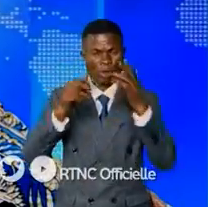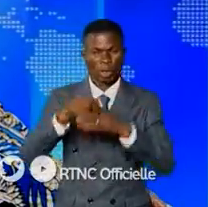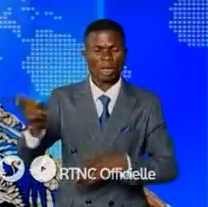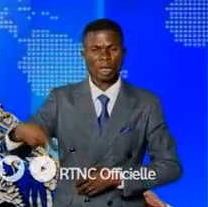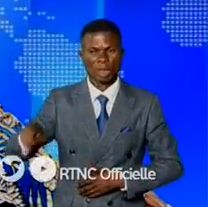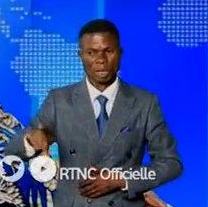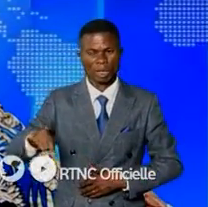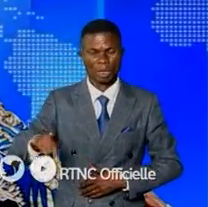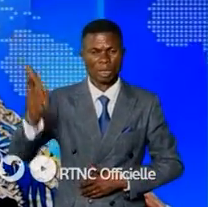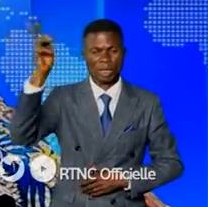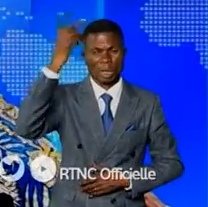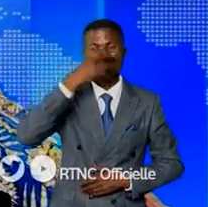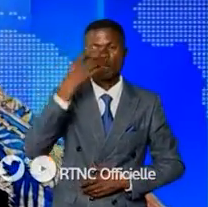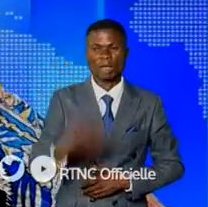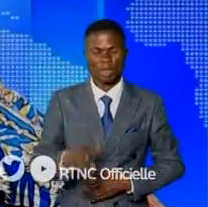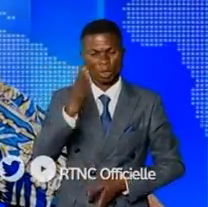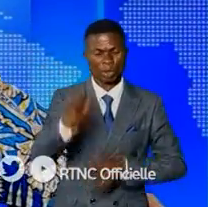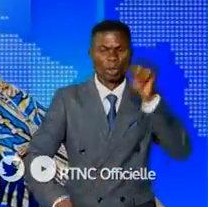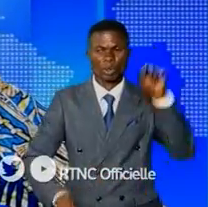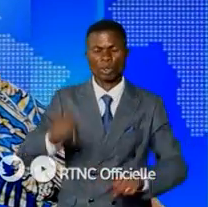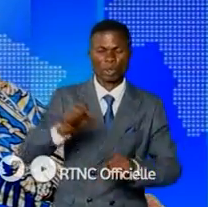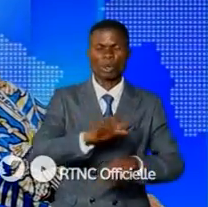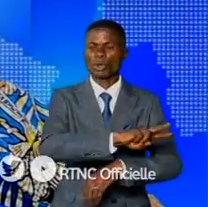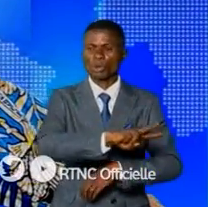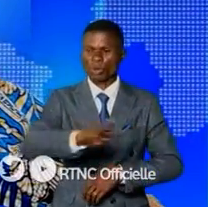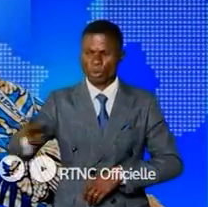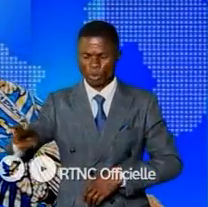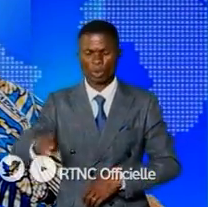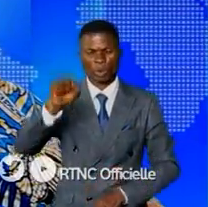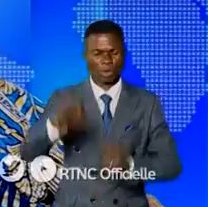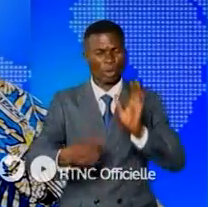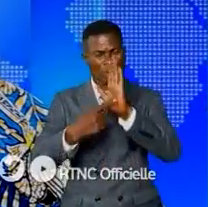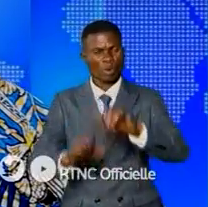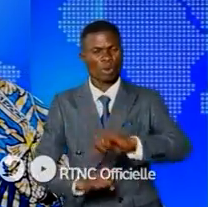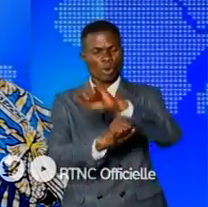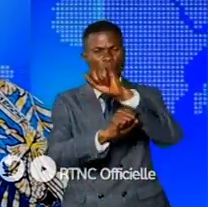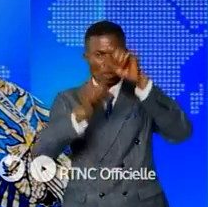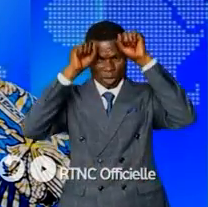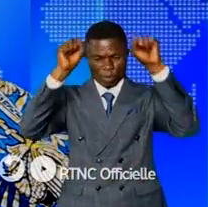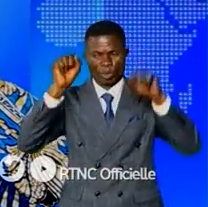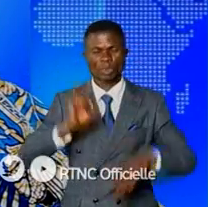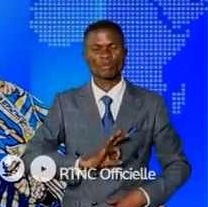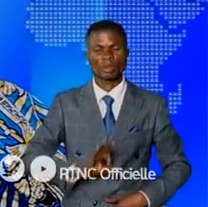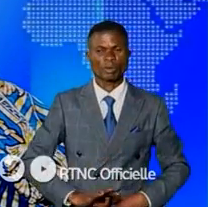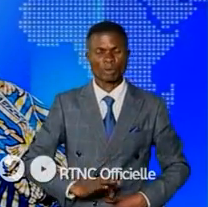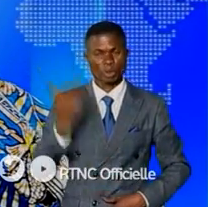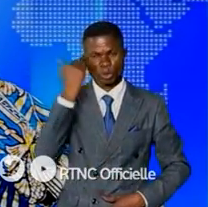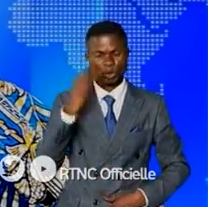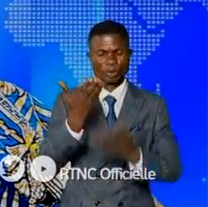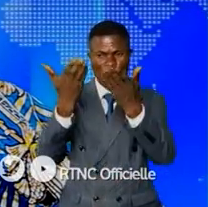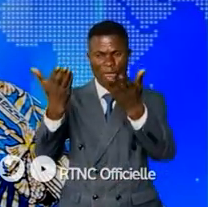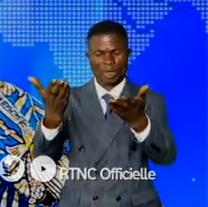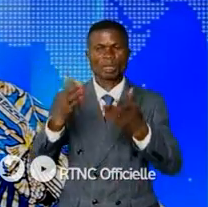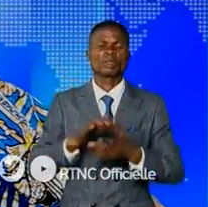à l'étape de Kisangani. Il a fait une marche de près de 2 heures pour montrer son soutien au président de la République. Edith Chala, Gilles